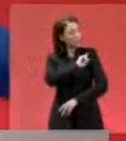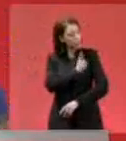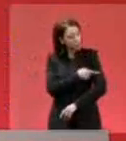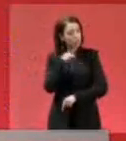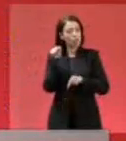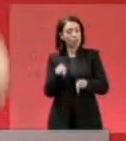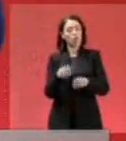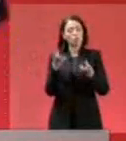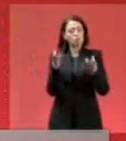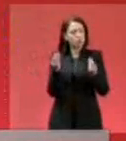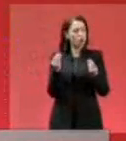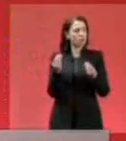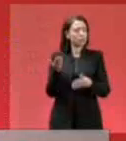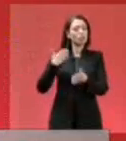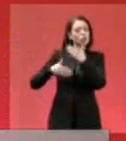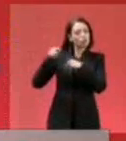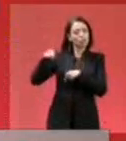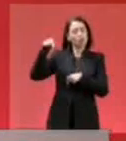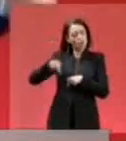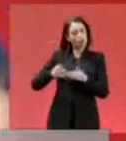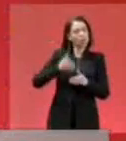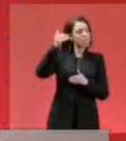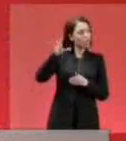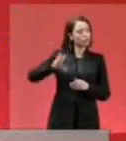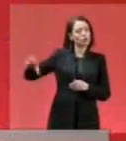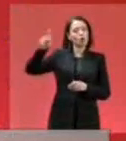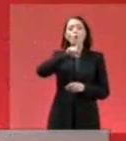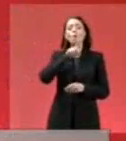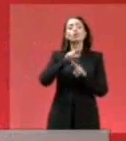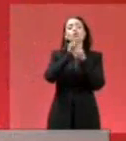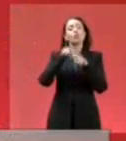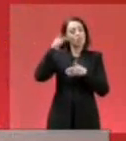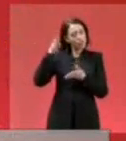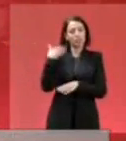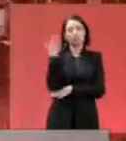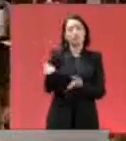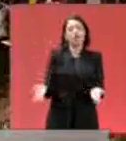αναξιοποίητες δυνατότητες, τόσο εντός της χώρας όσο και στο διεθνές περιβάλλον.